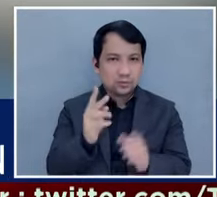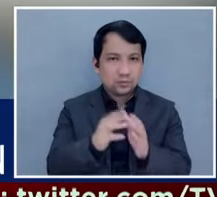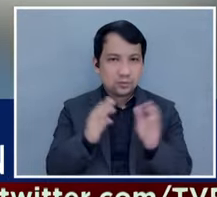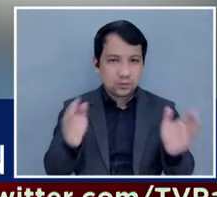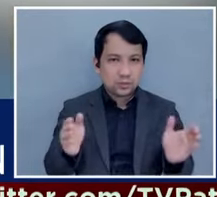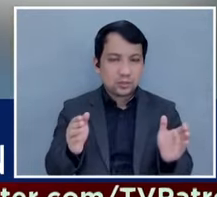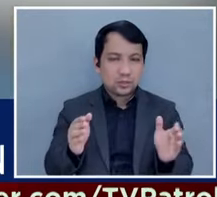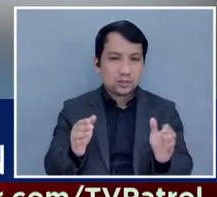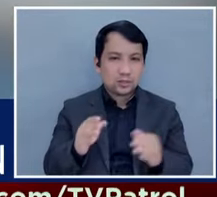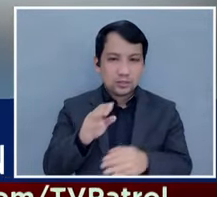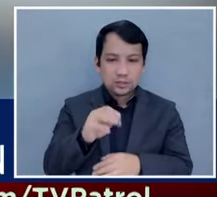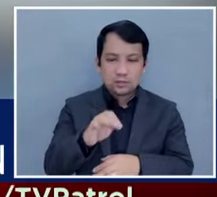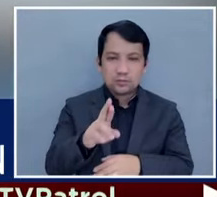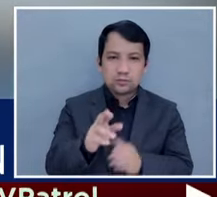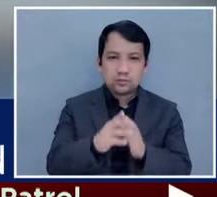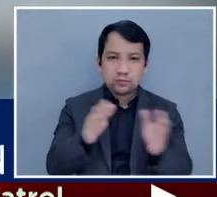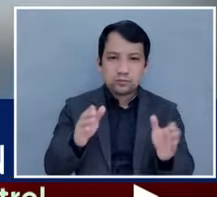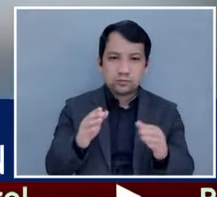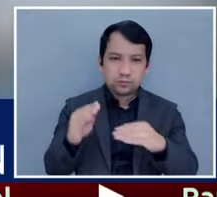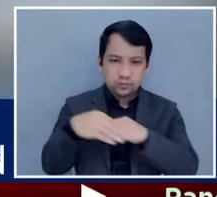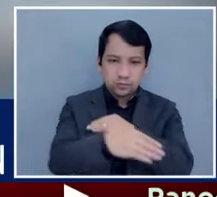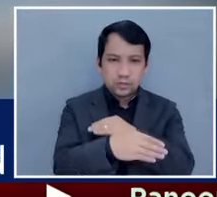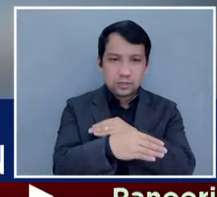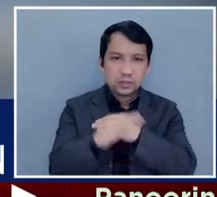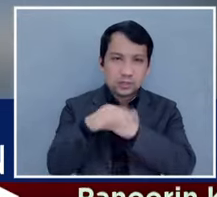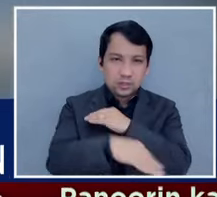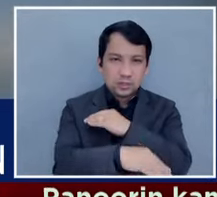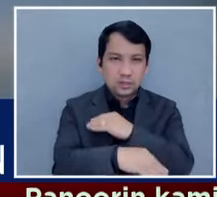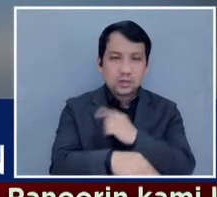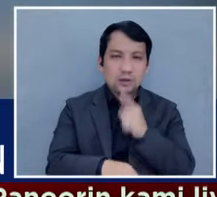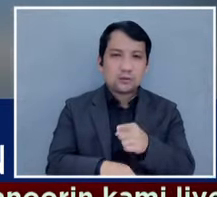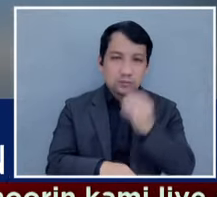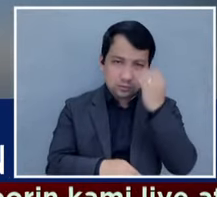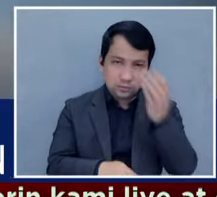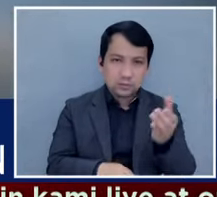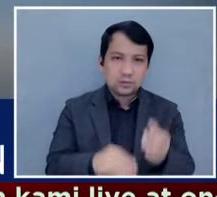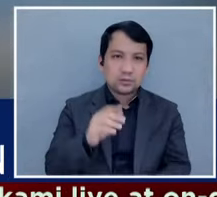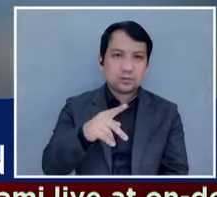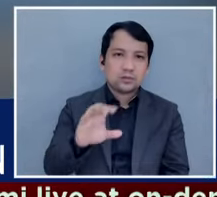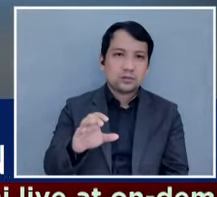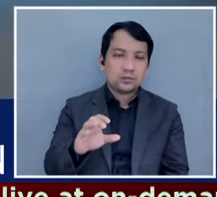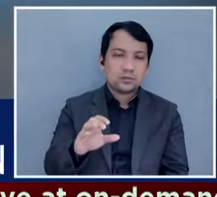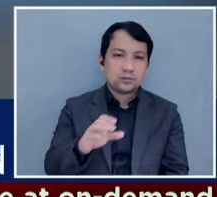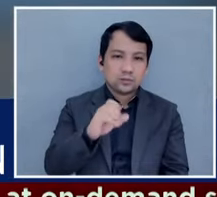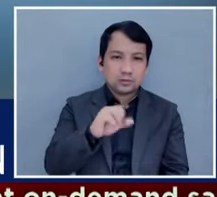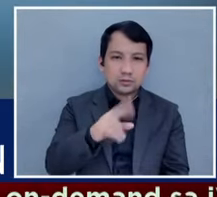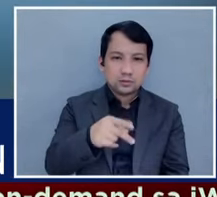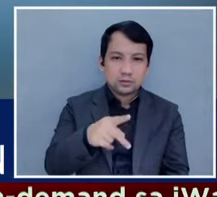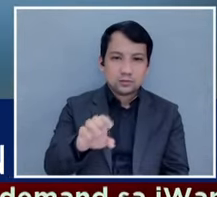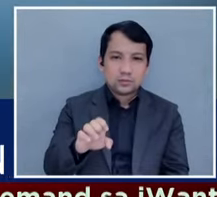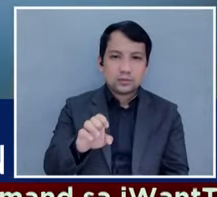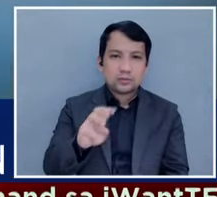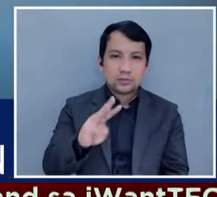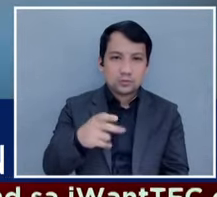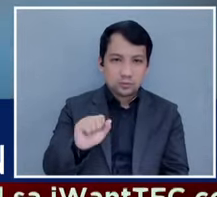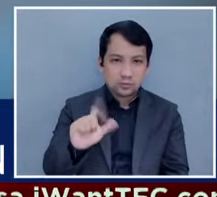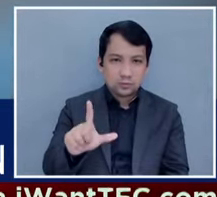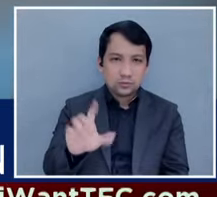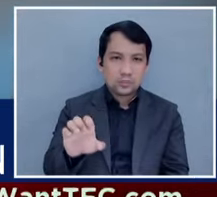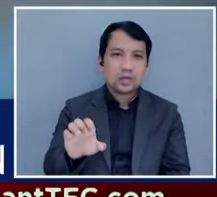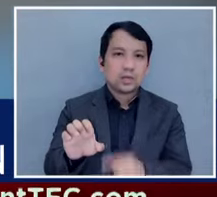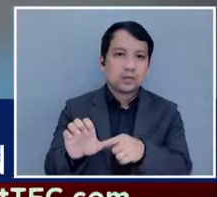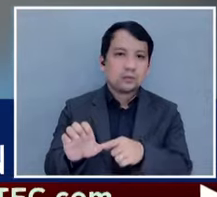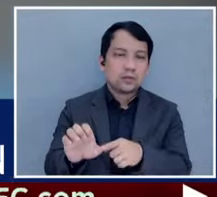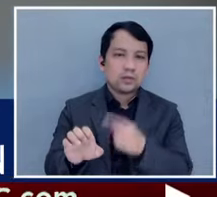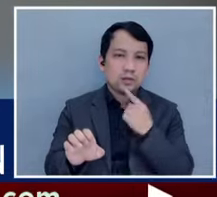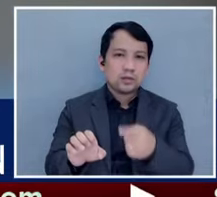marine mammal na natagpuan sa baybayin. Ayon po sa Coast Guard, isang sperm whale ang uri ng balyena. Ginamitan ng